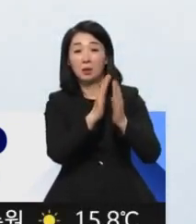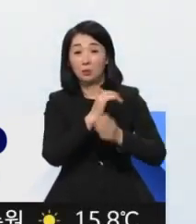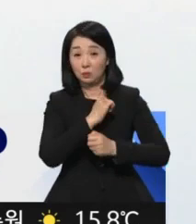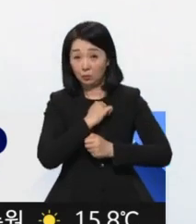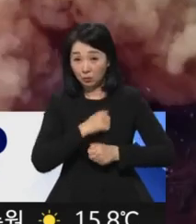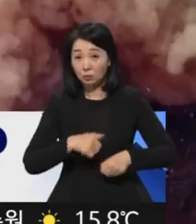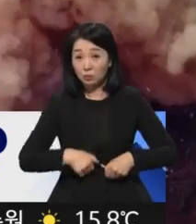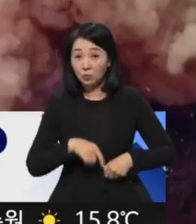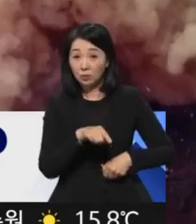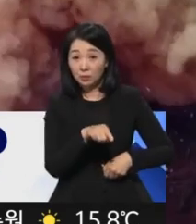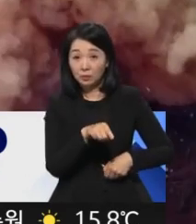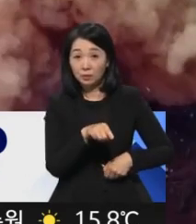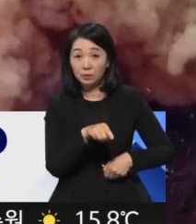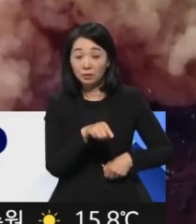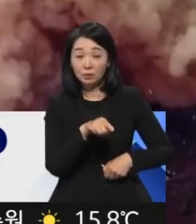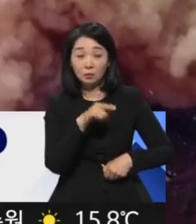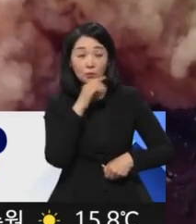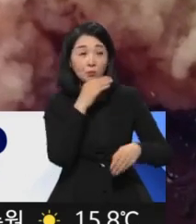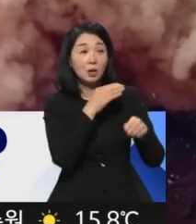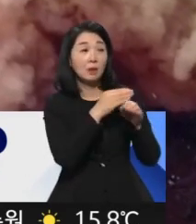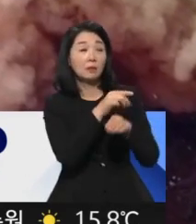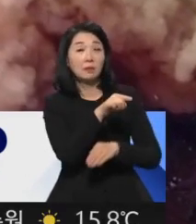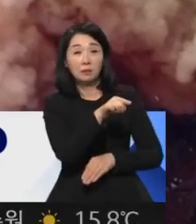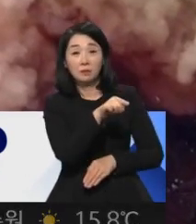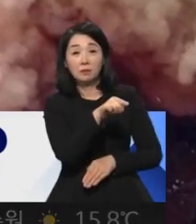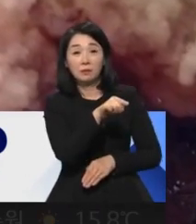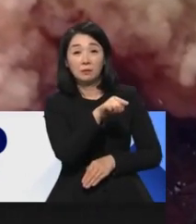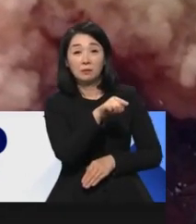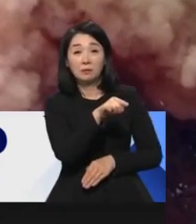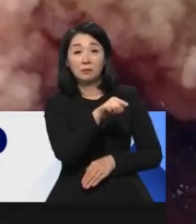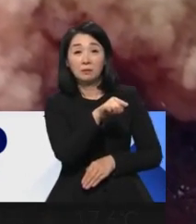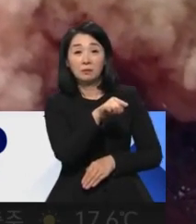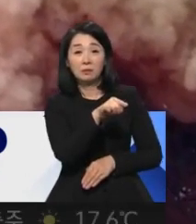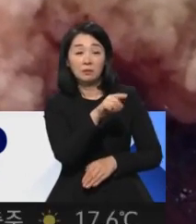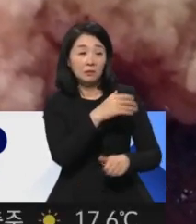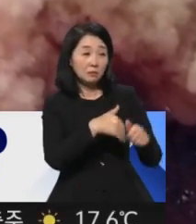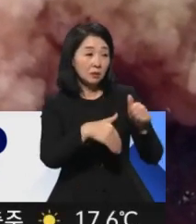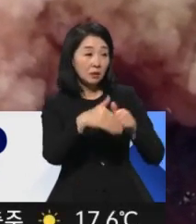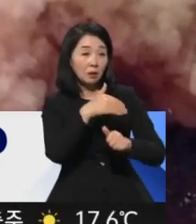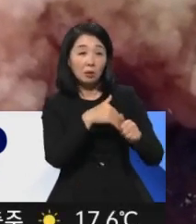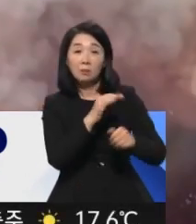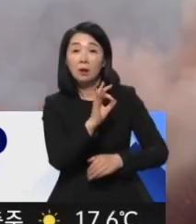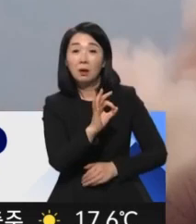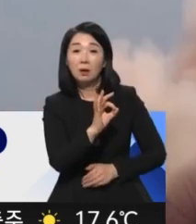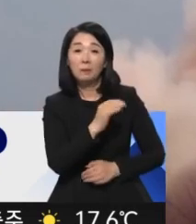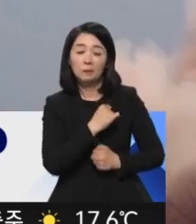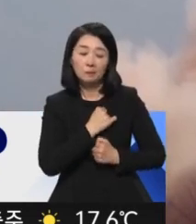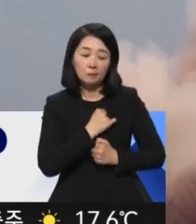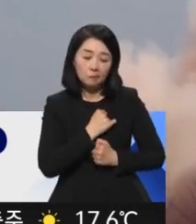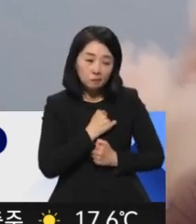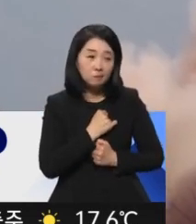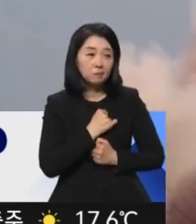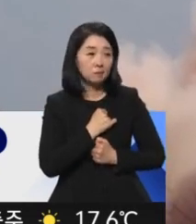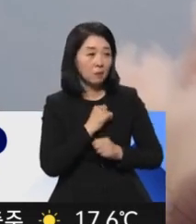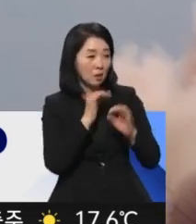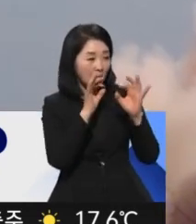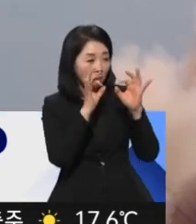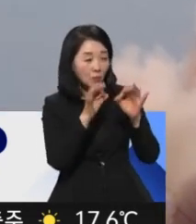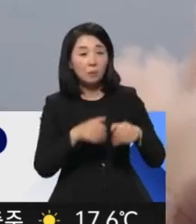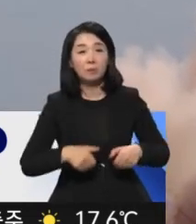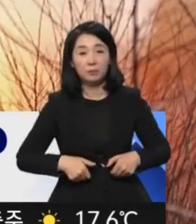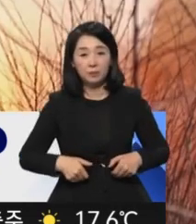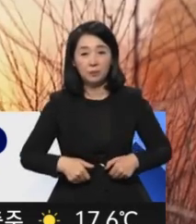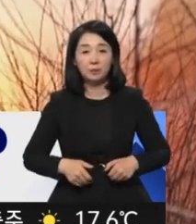점에서는 굉장히 북한에 지금부터 북한이 굉장히 상황 자체를 신중하게 자제할 필요가 있는 그런